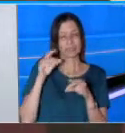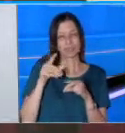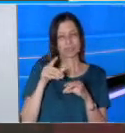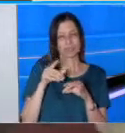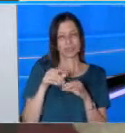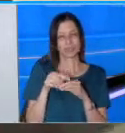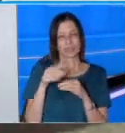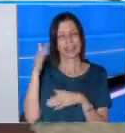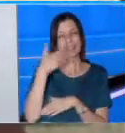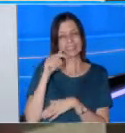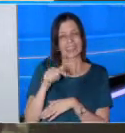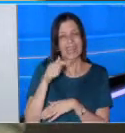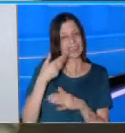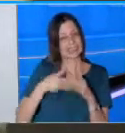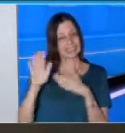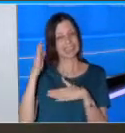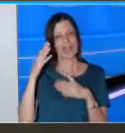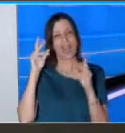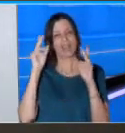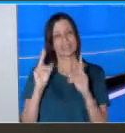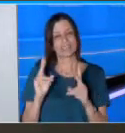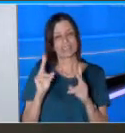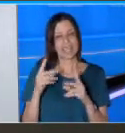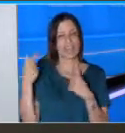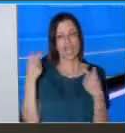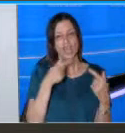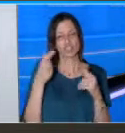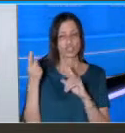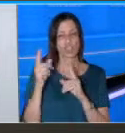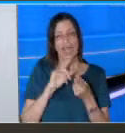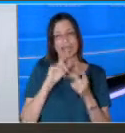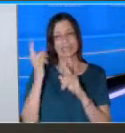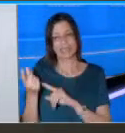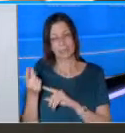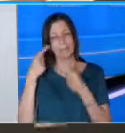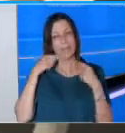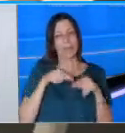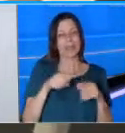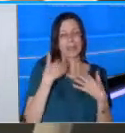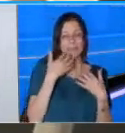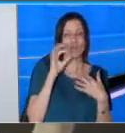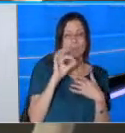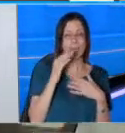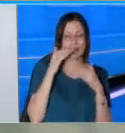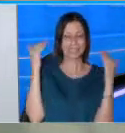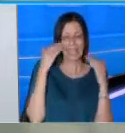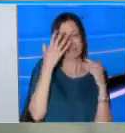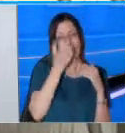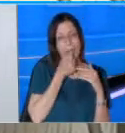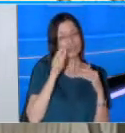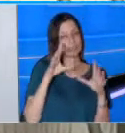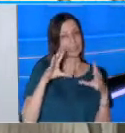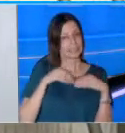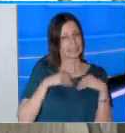ישראל תצא להפסקת אש חד צדדית, במקביל דיווחים במצרים, וגם בחמאס שהם הסכימו להפסקת